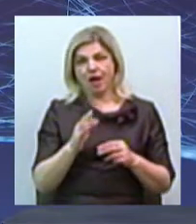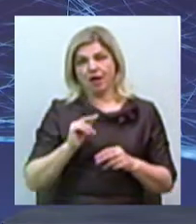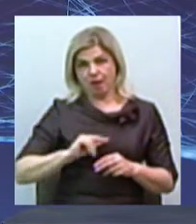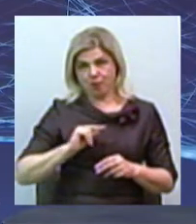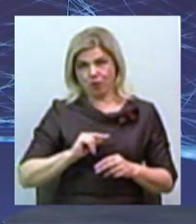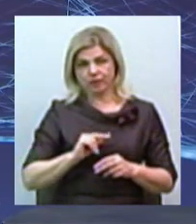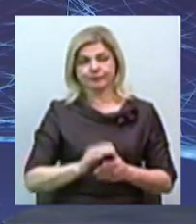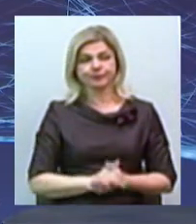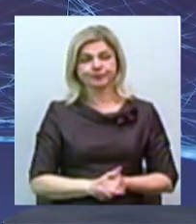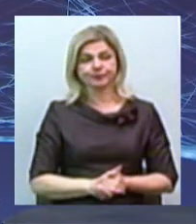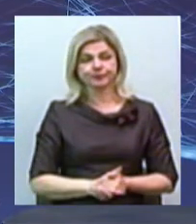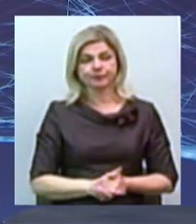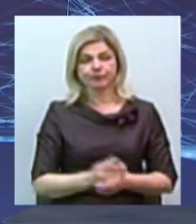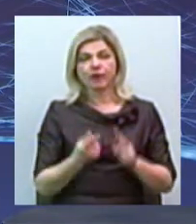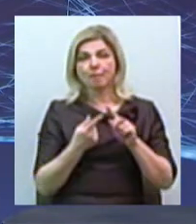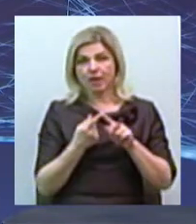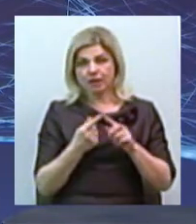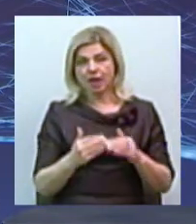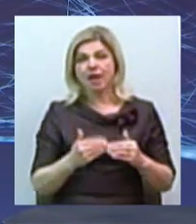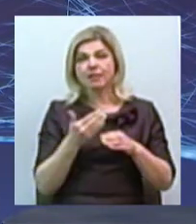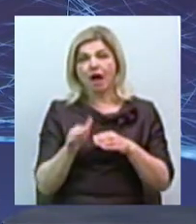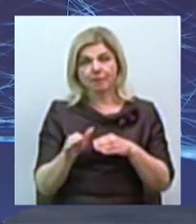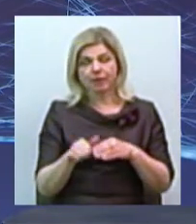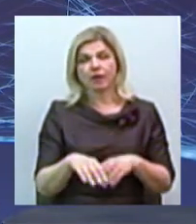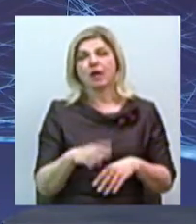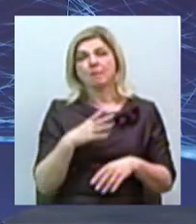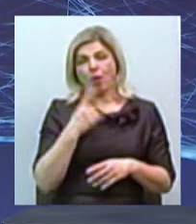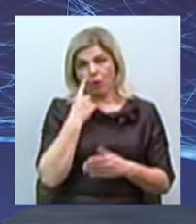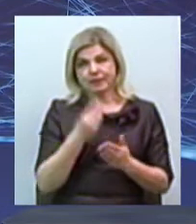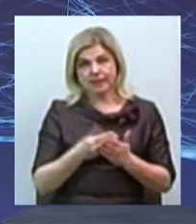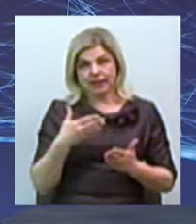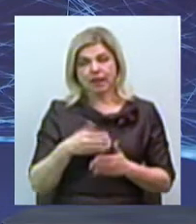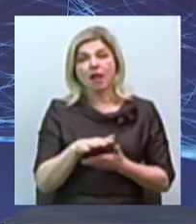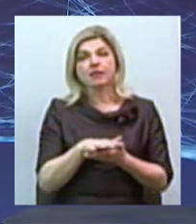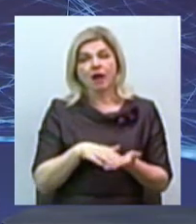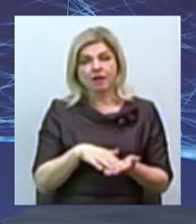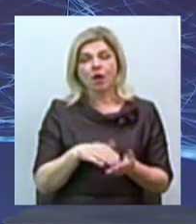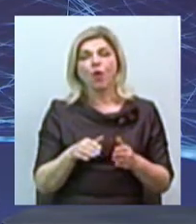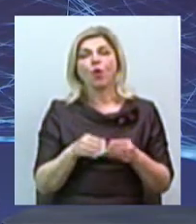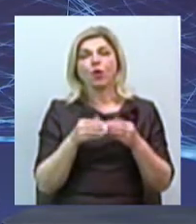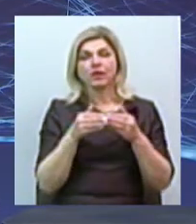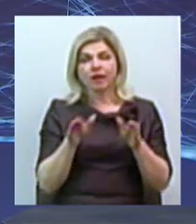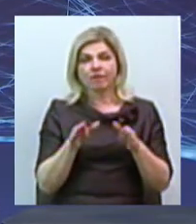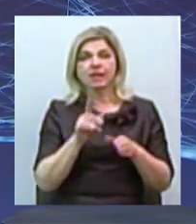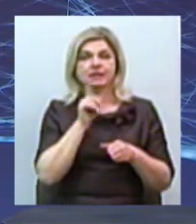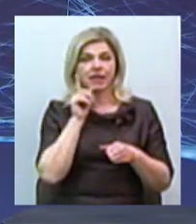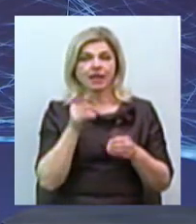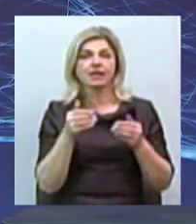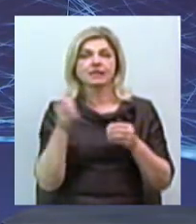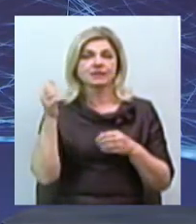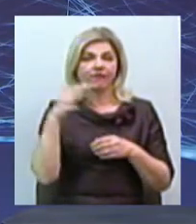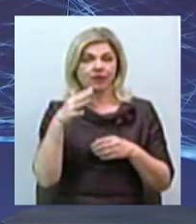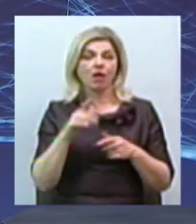здобувачами освіти. Це був перший етап. Він був оцінений і далі відкривалось зелене світло або не